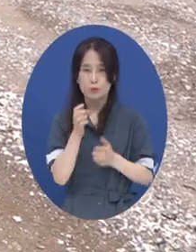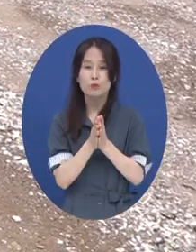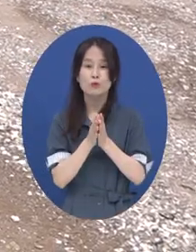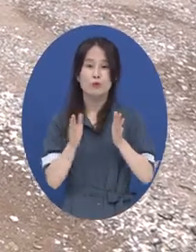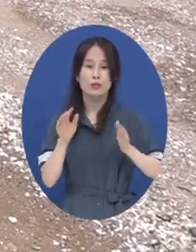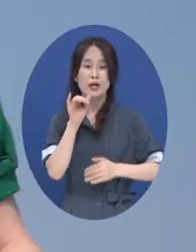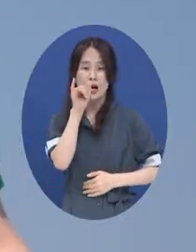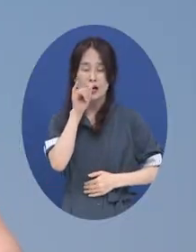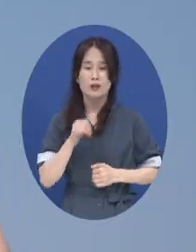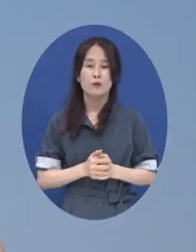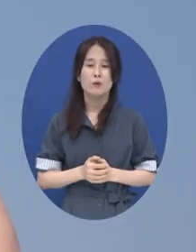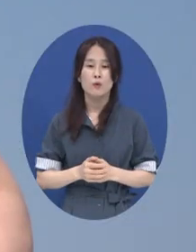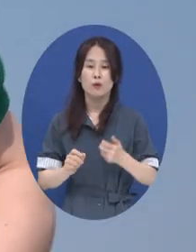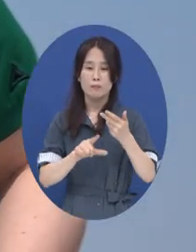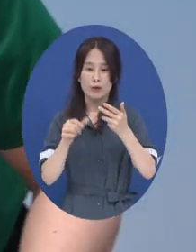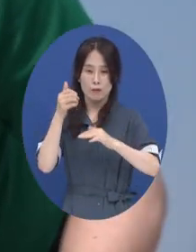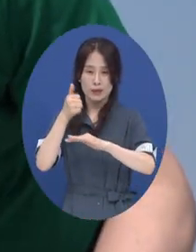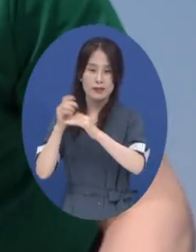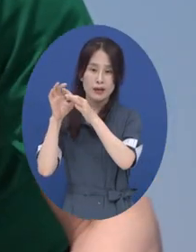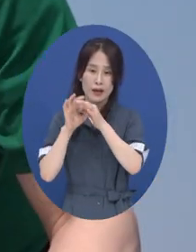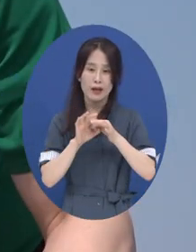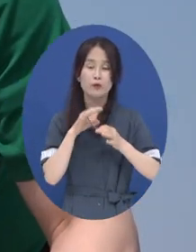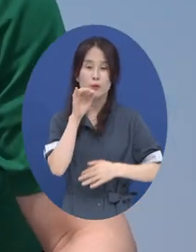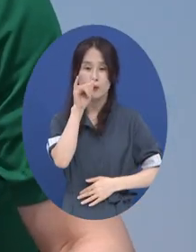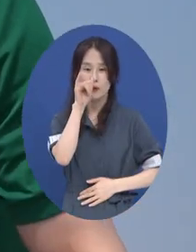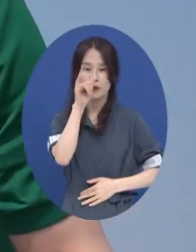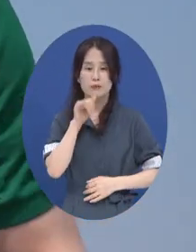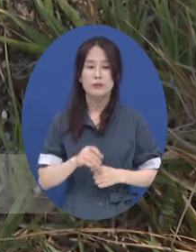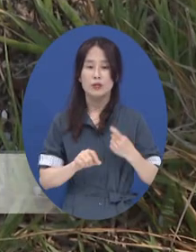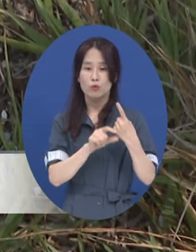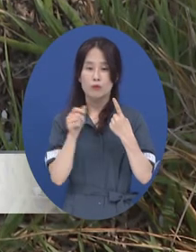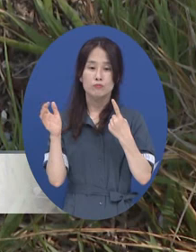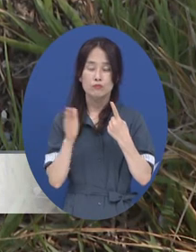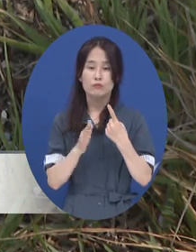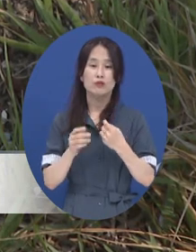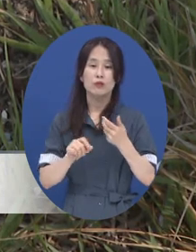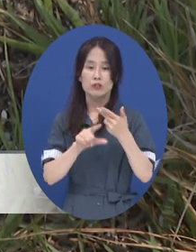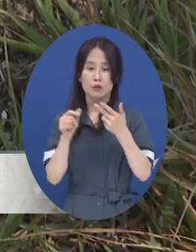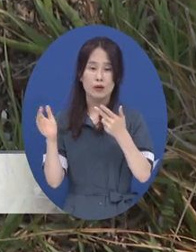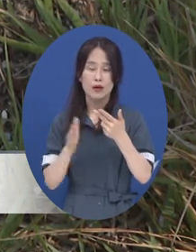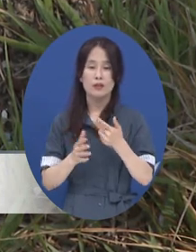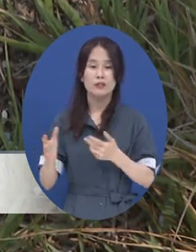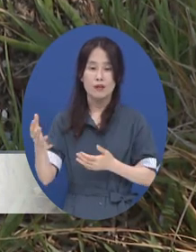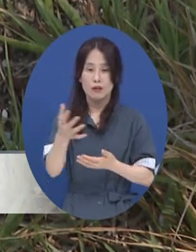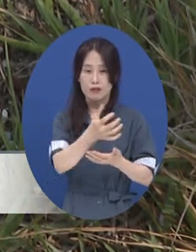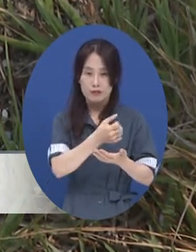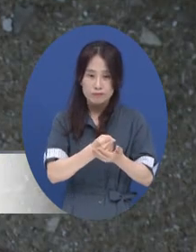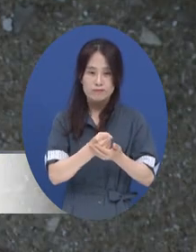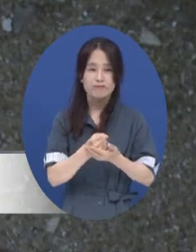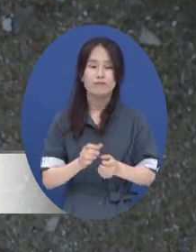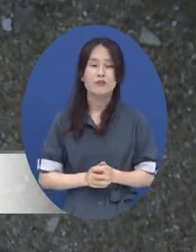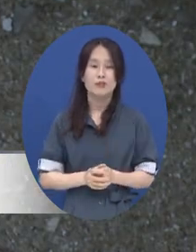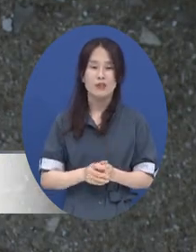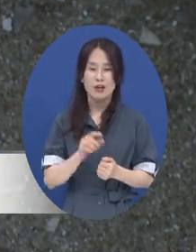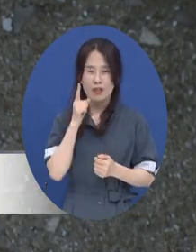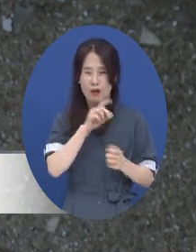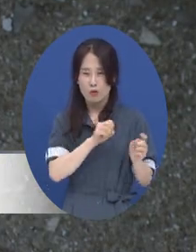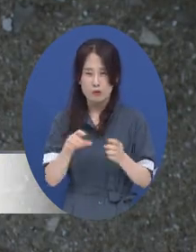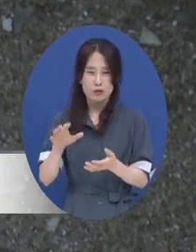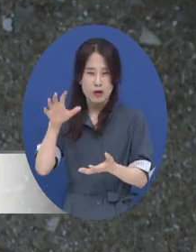단속을 실시하고 있는데 이달 말까지 이어집니다. 1월부터 지난달까지 수거된 해안가 쓰레기만